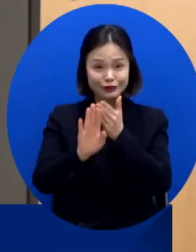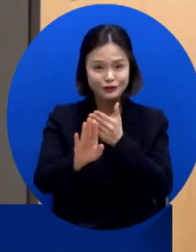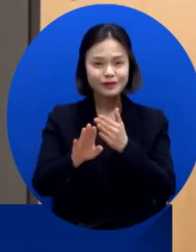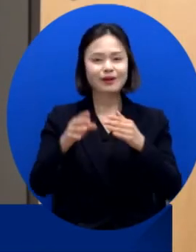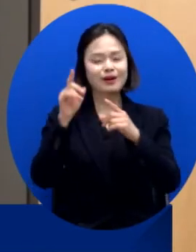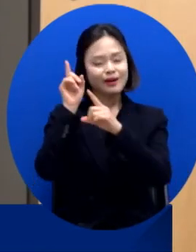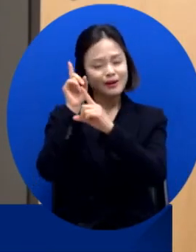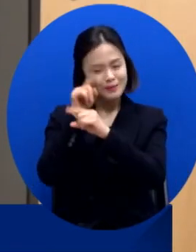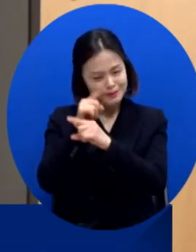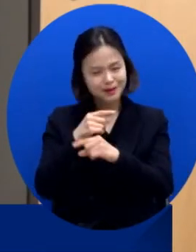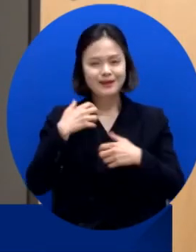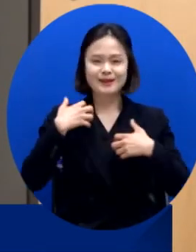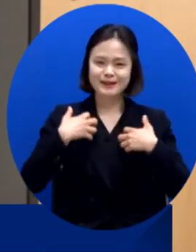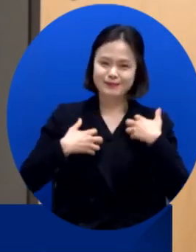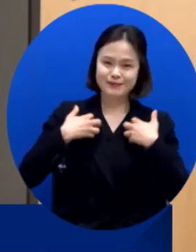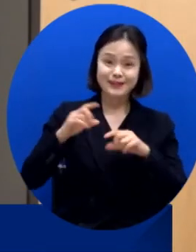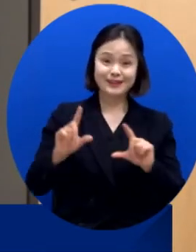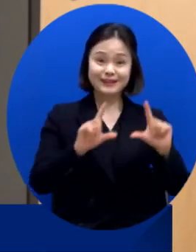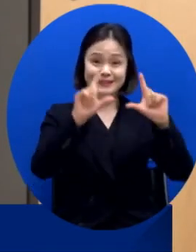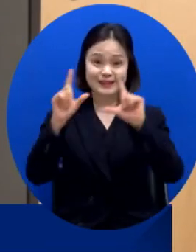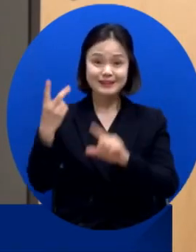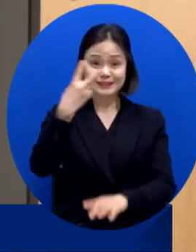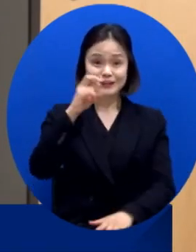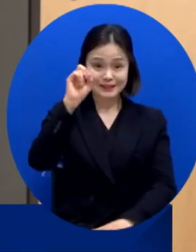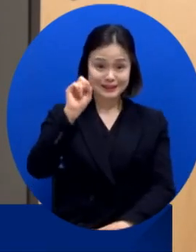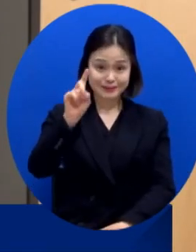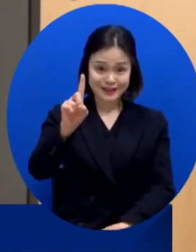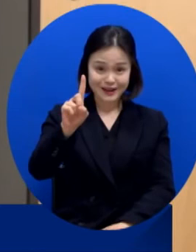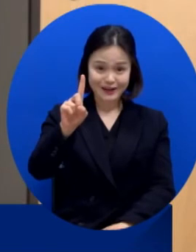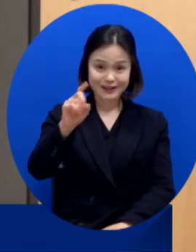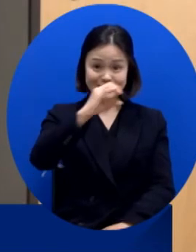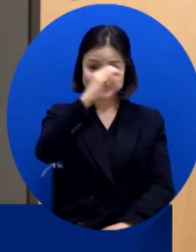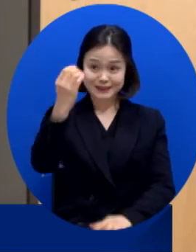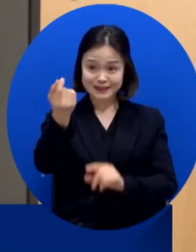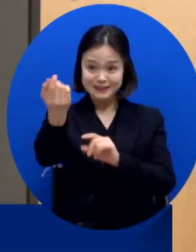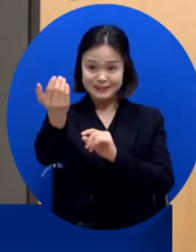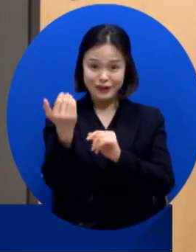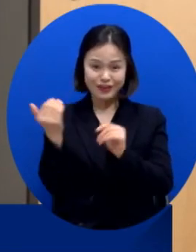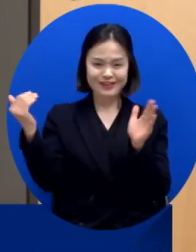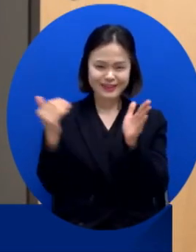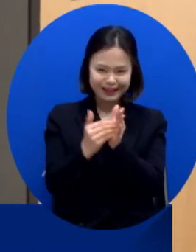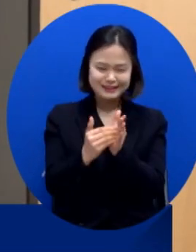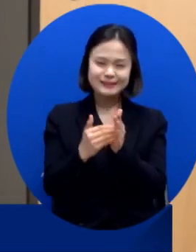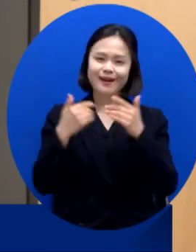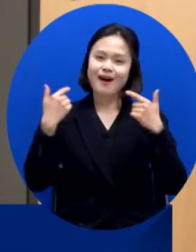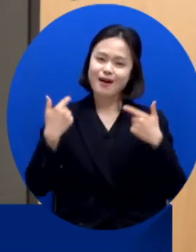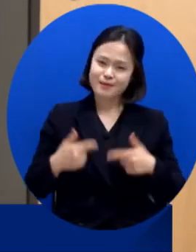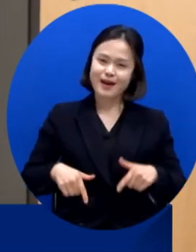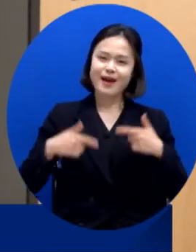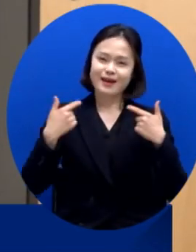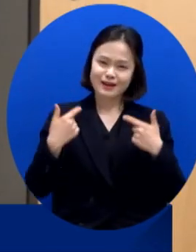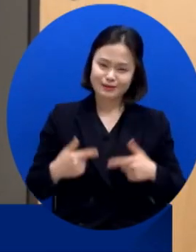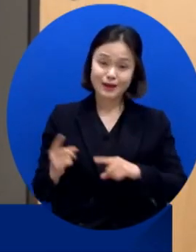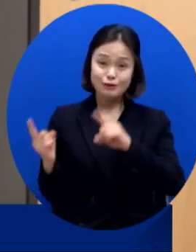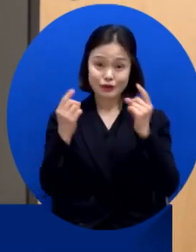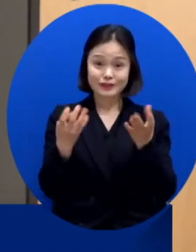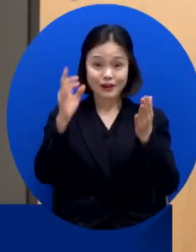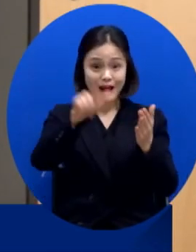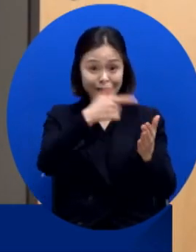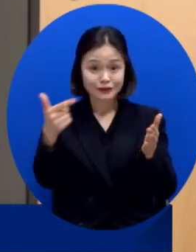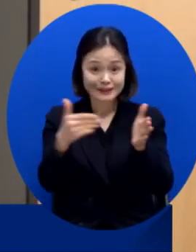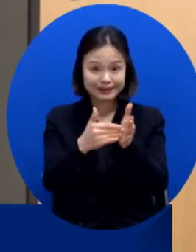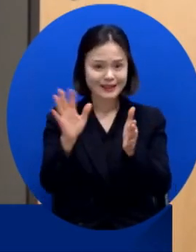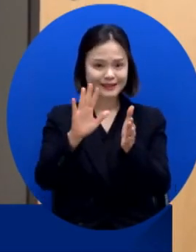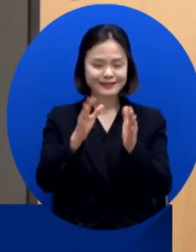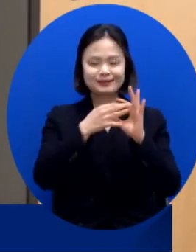살아가는 2021년 크리스마스가 오기 전까지 이 캐롤은 부활절 하루만이 아니라 계속